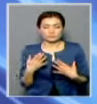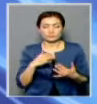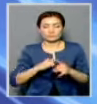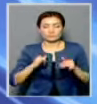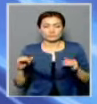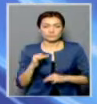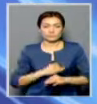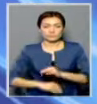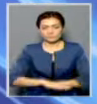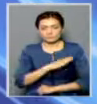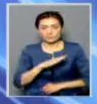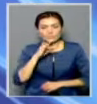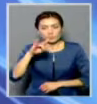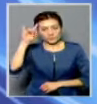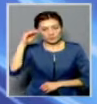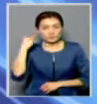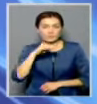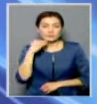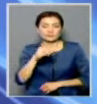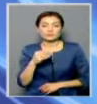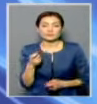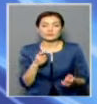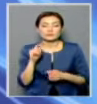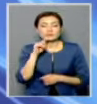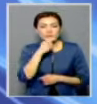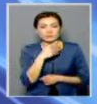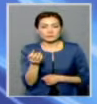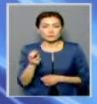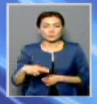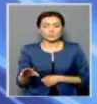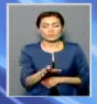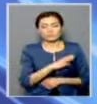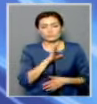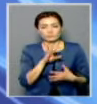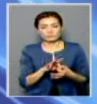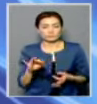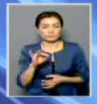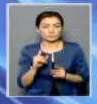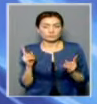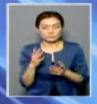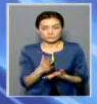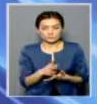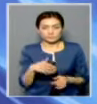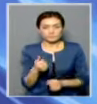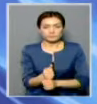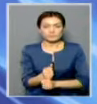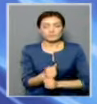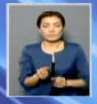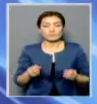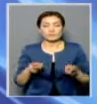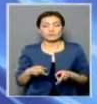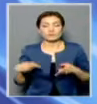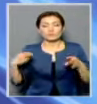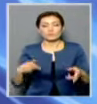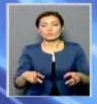дамыту жайын талқылады. Қазақ пен татар арасындағы саяси, экономикалық және рухани байланыстардың тарихы тереңде жатыр. Президенттің өлкеге арнайы ат